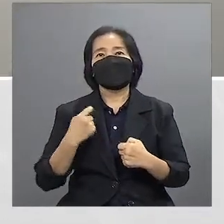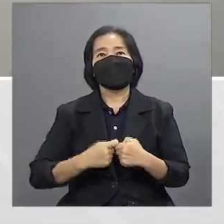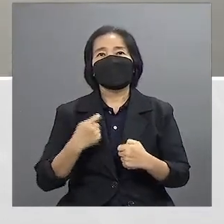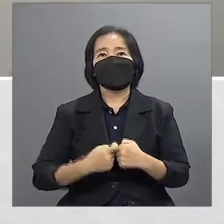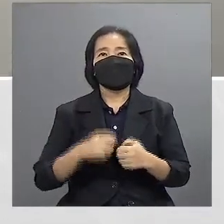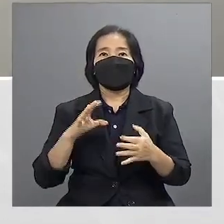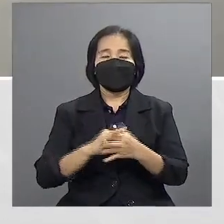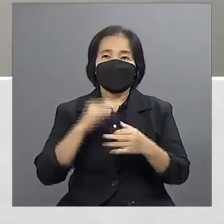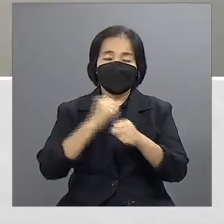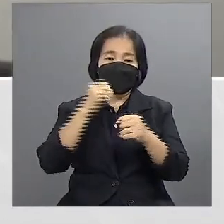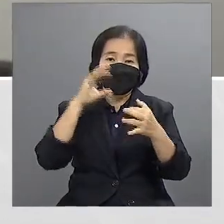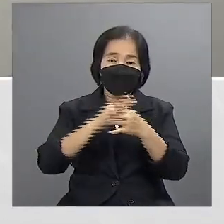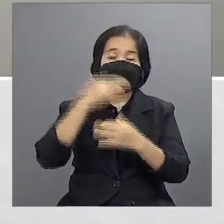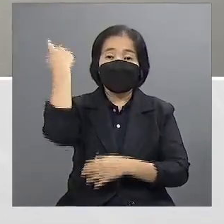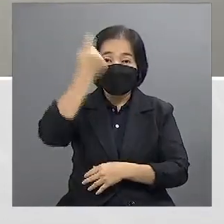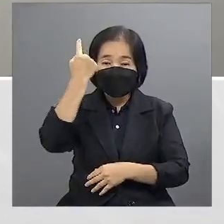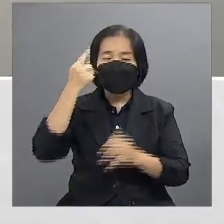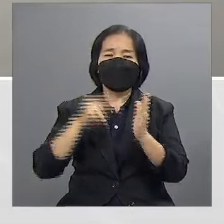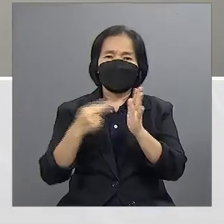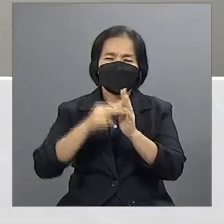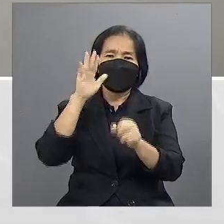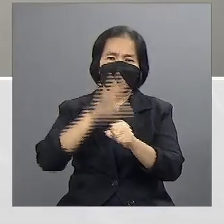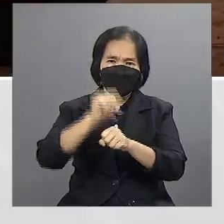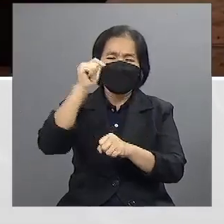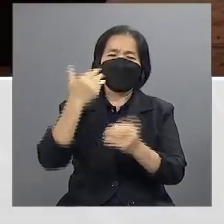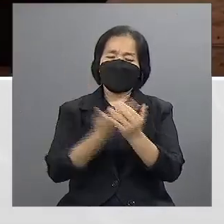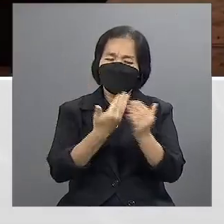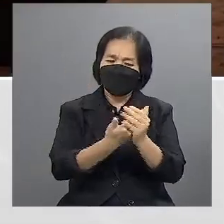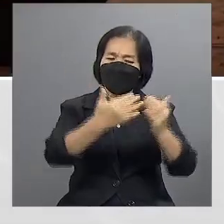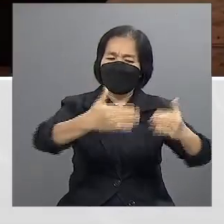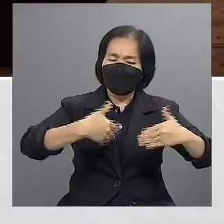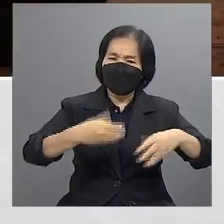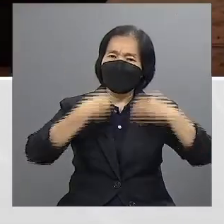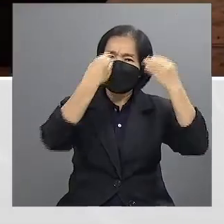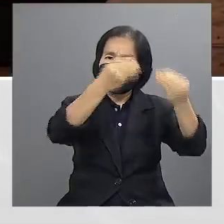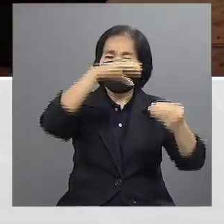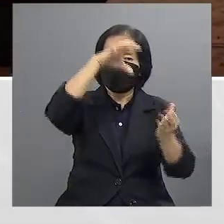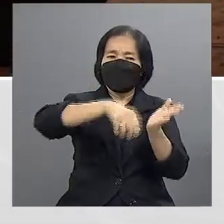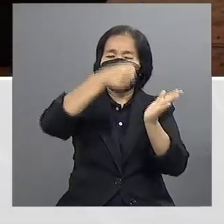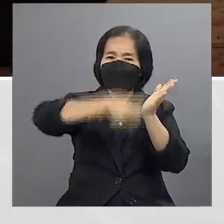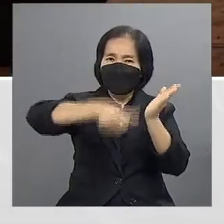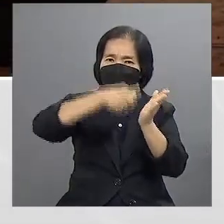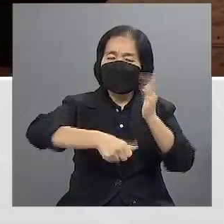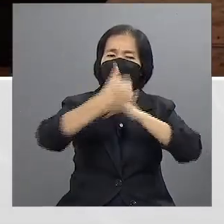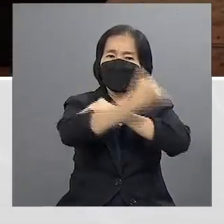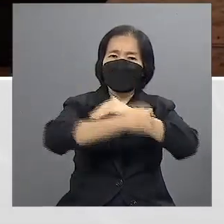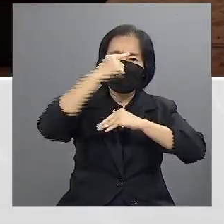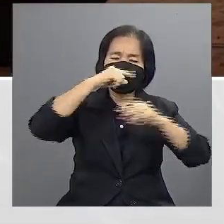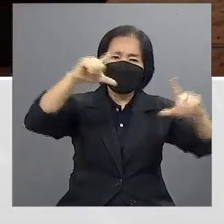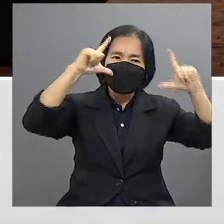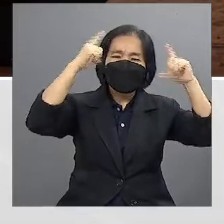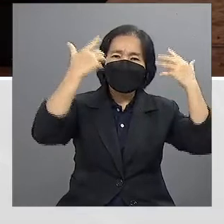wand เป้เทถอเที่วเปส Austin เป็น